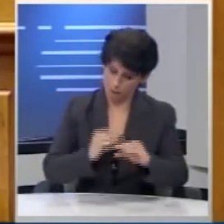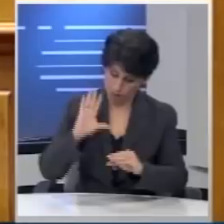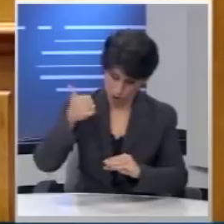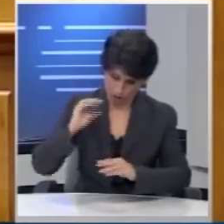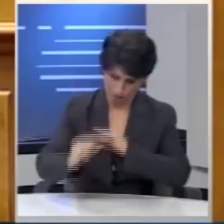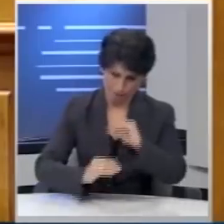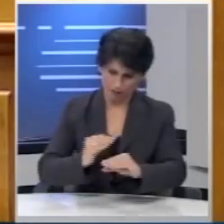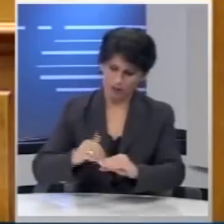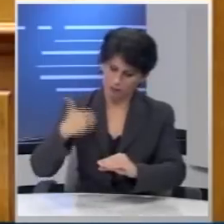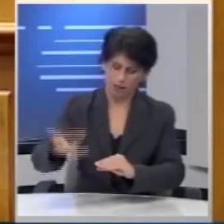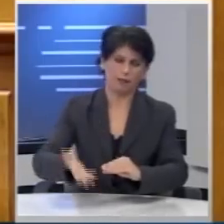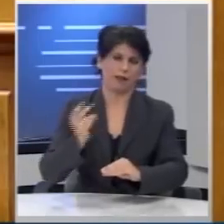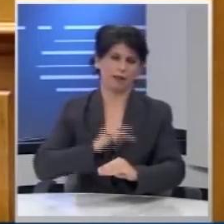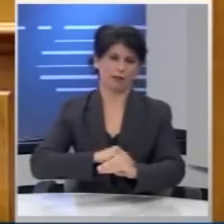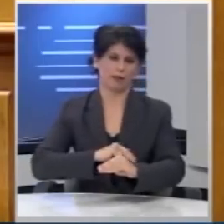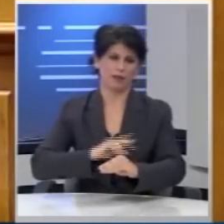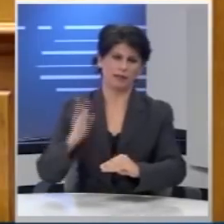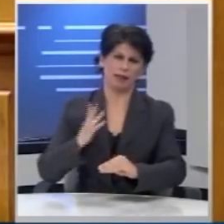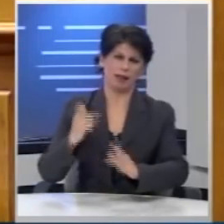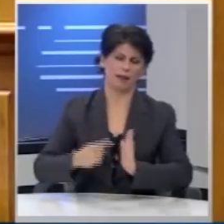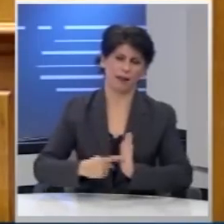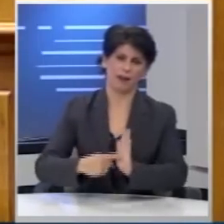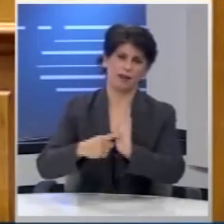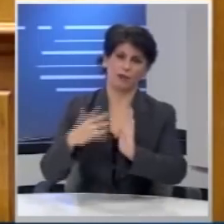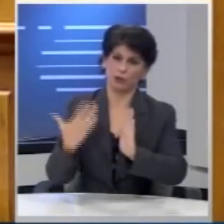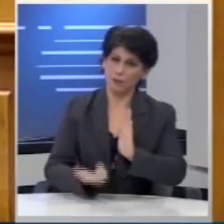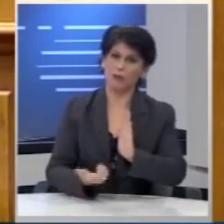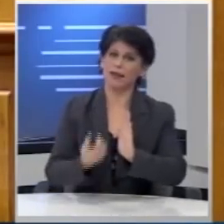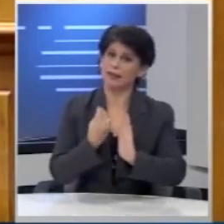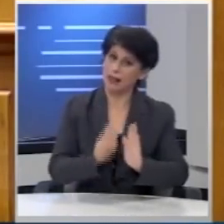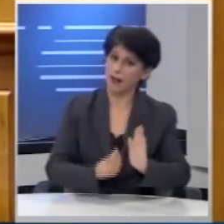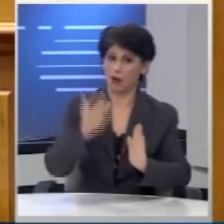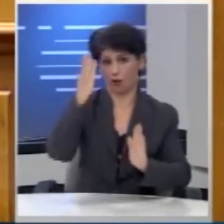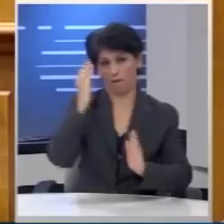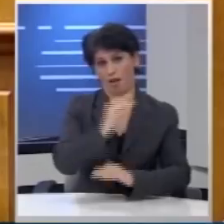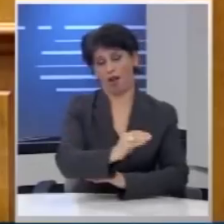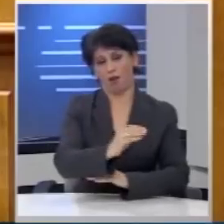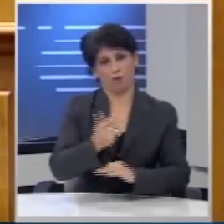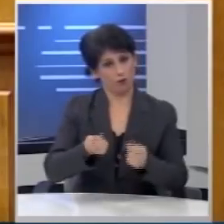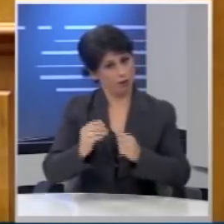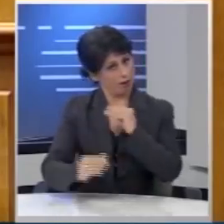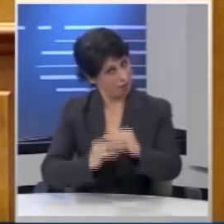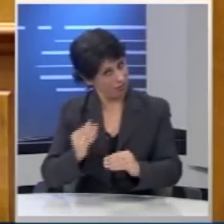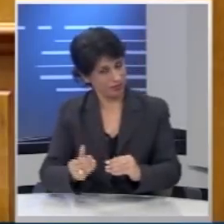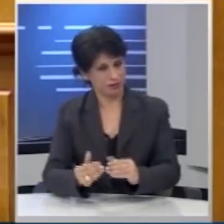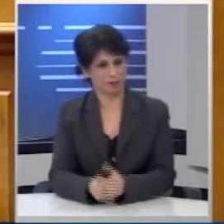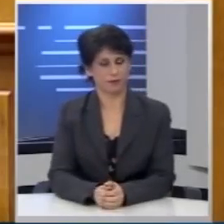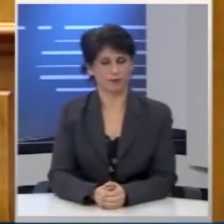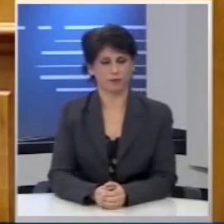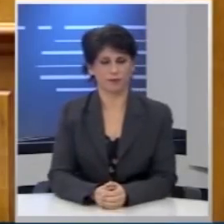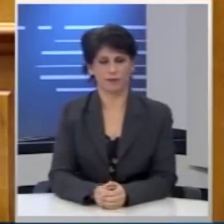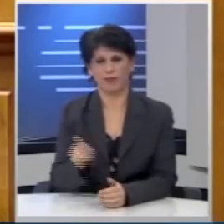επένδυση και μετά κερδίζεις, τάχα για να αναδείξει προφανώς πως υπάρχει και καλό κεφάλαιο που κάνει και επενδύσεις.